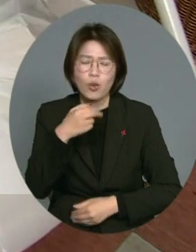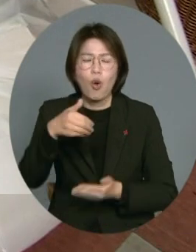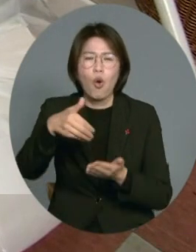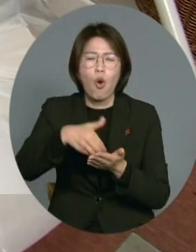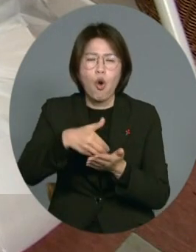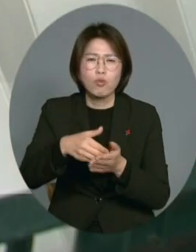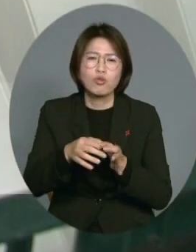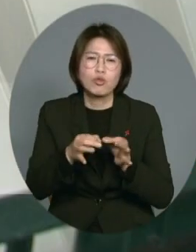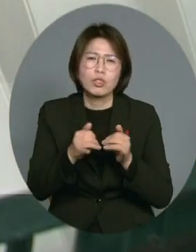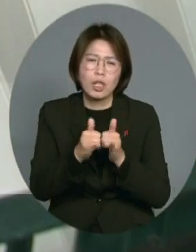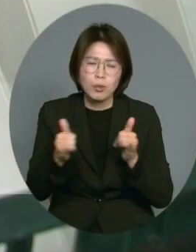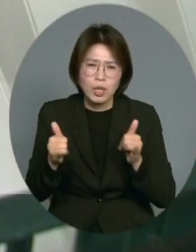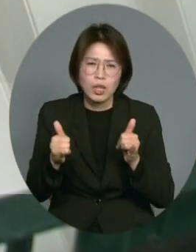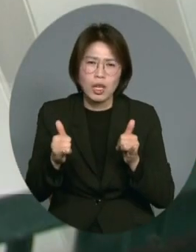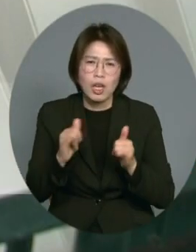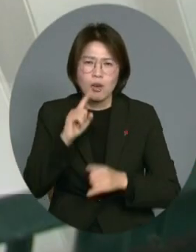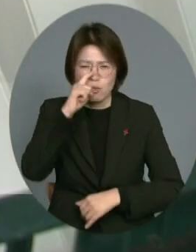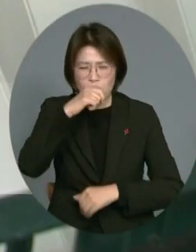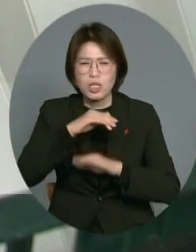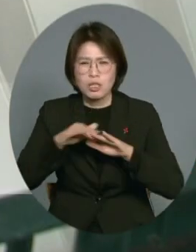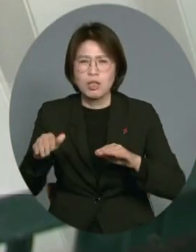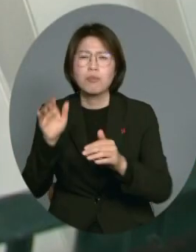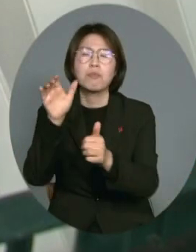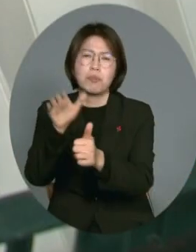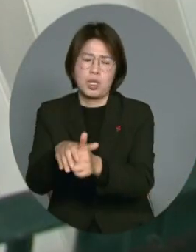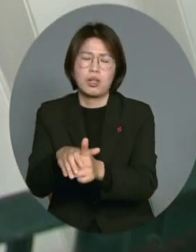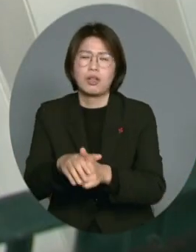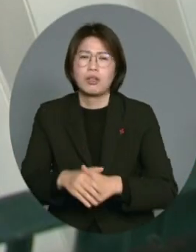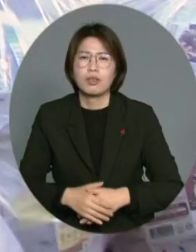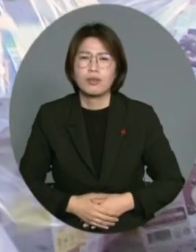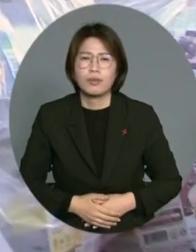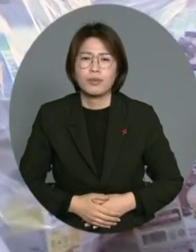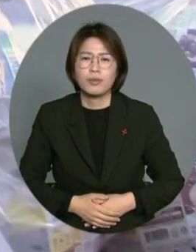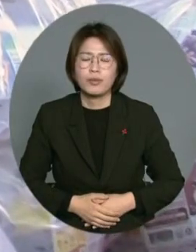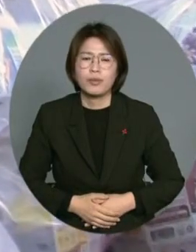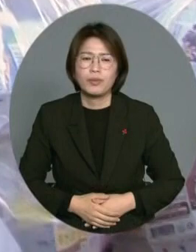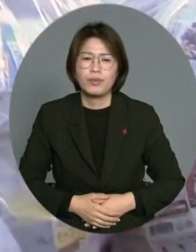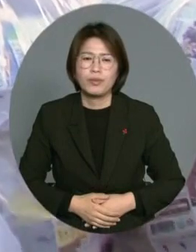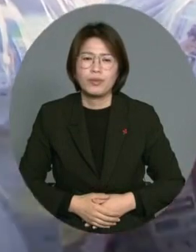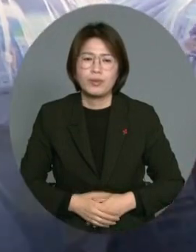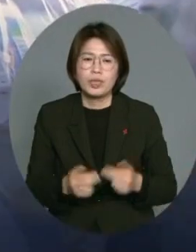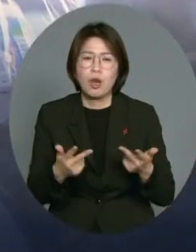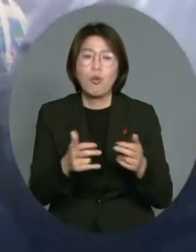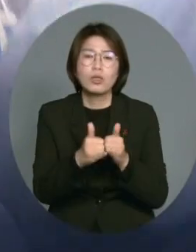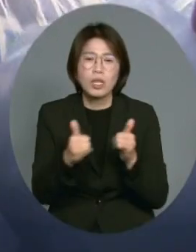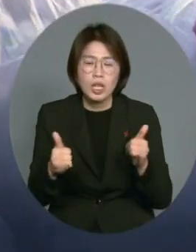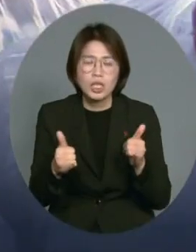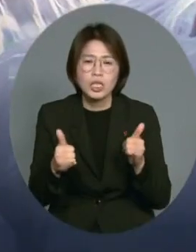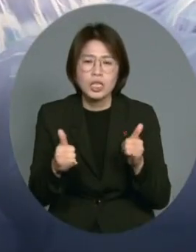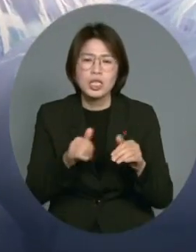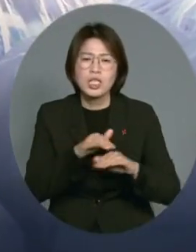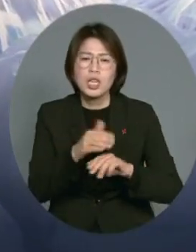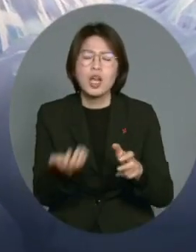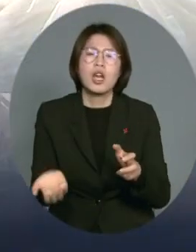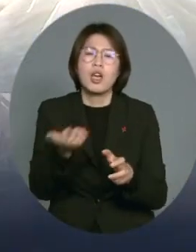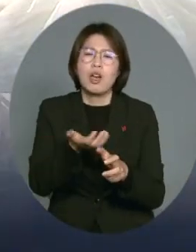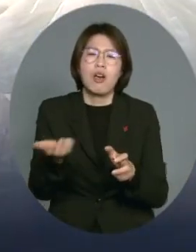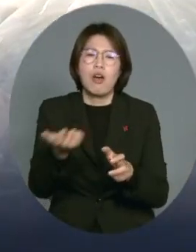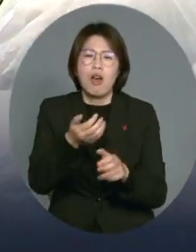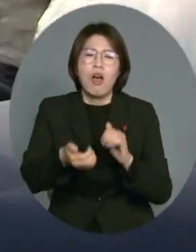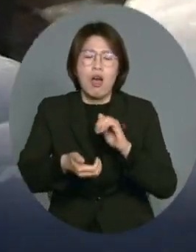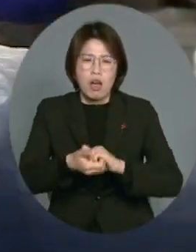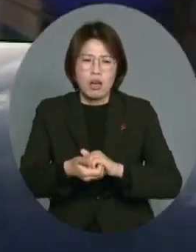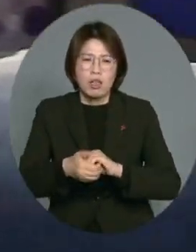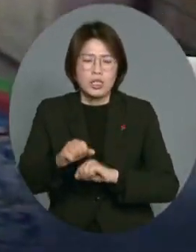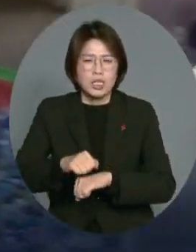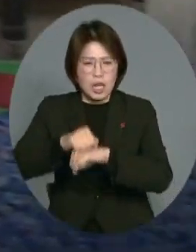외주 업체에 폐기물 처리를 모두 떠넘긴 상태입니다. 뭐 자원봉사자들이 차에 실을 수 있는 양도 한계가 있고 창고에 보관할